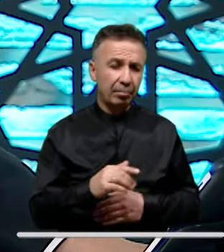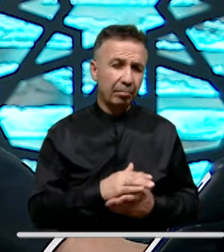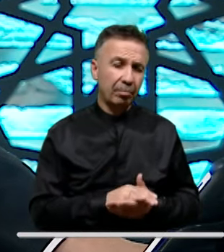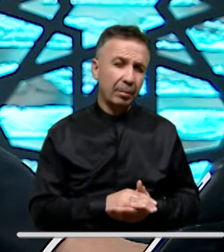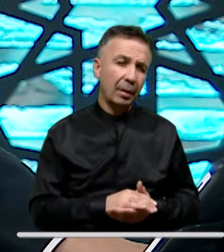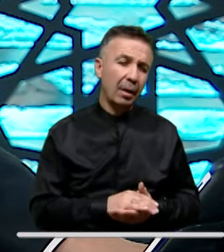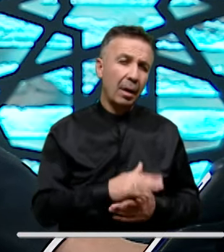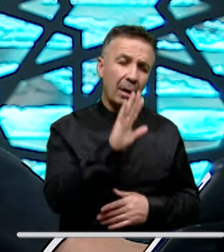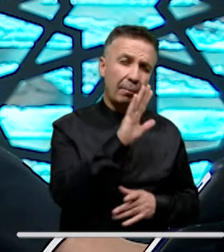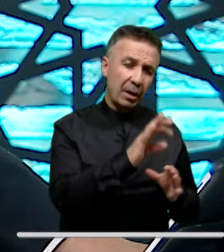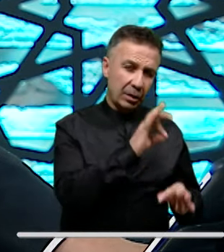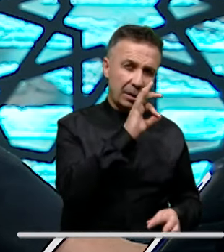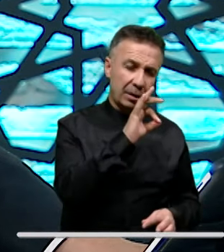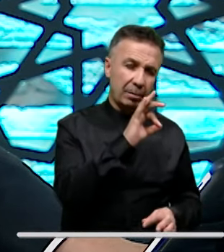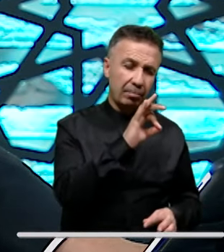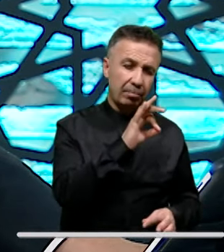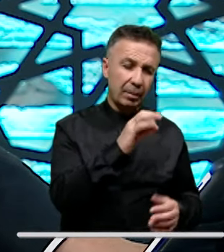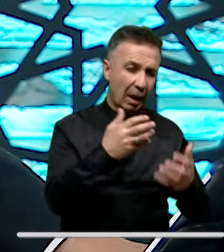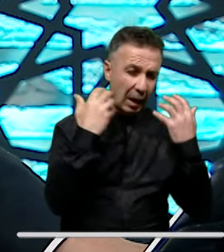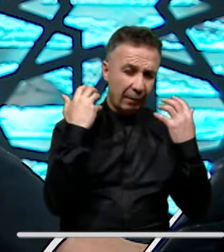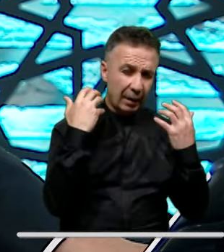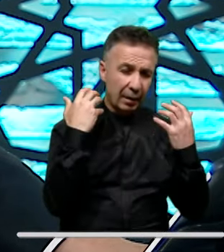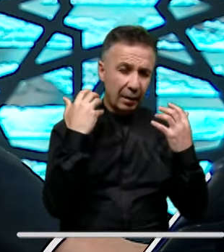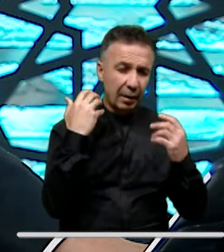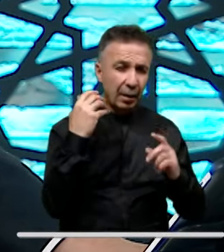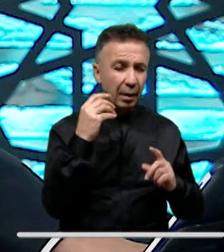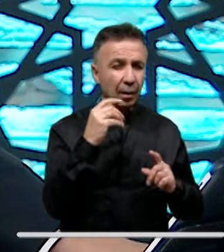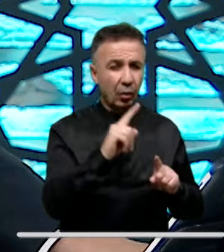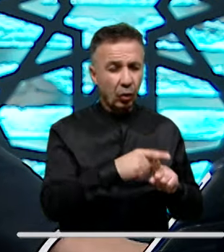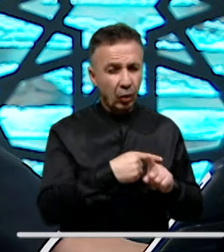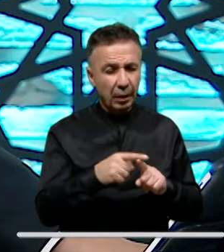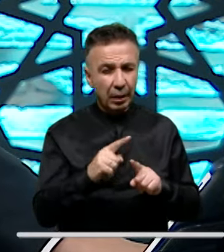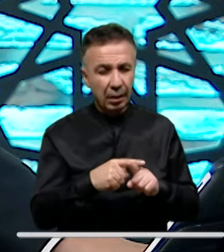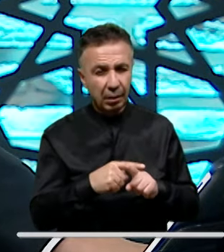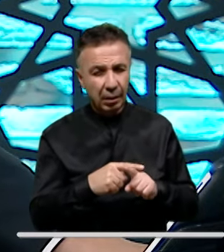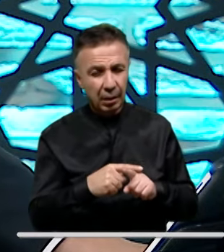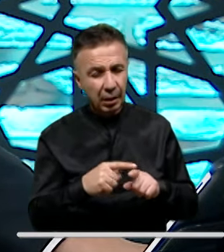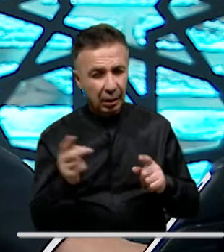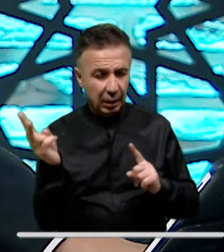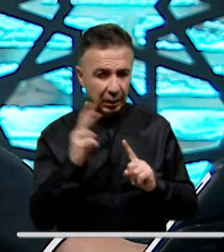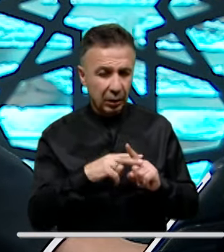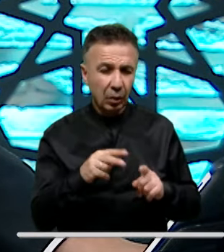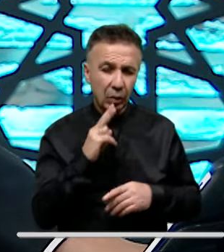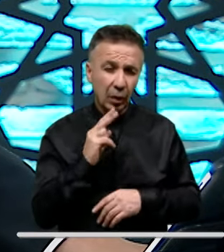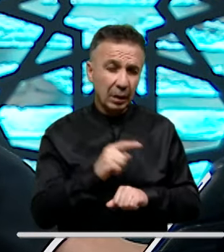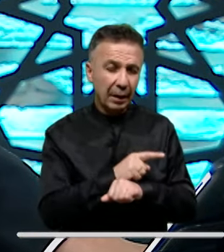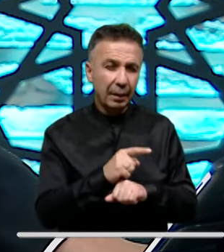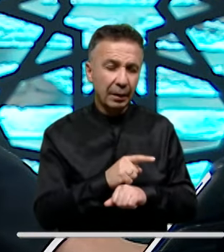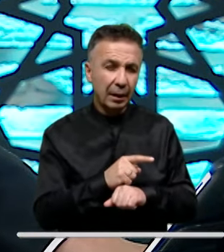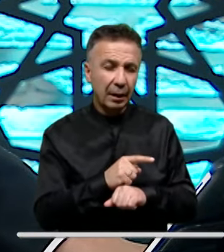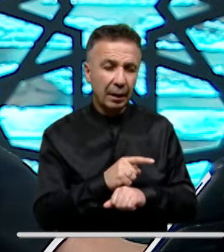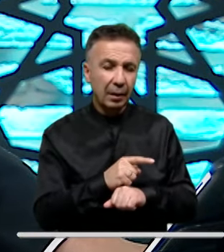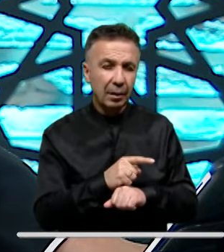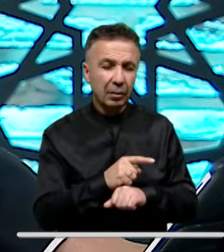bir de ben 5 kişi kurban hissesine dahil olduk ama ben son anda vazgeçtim, çıktım. Bu ayrı. Bunun